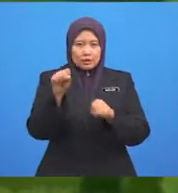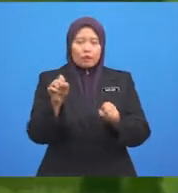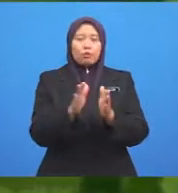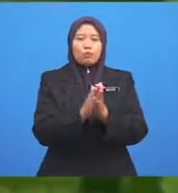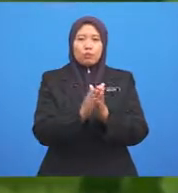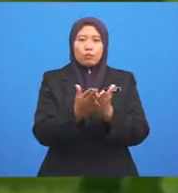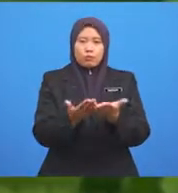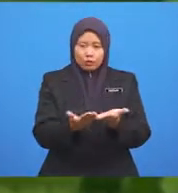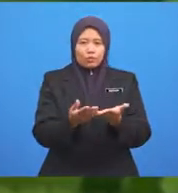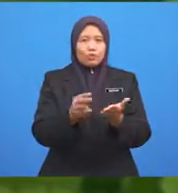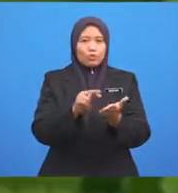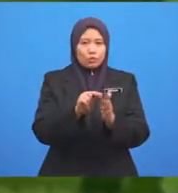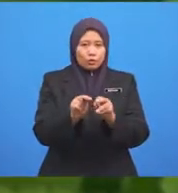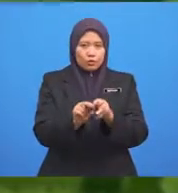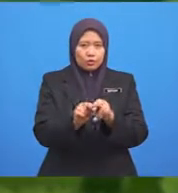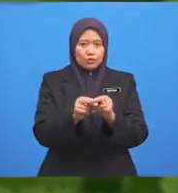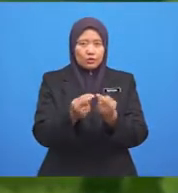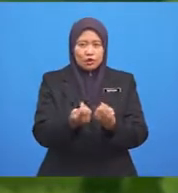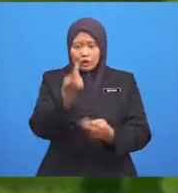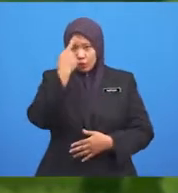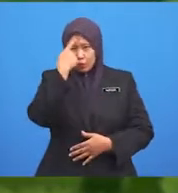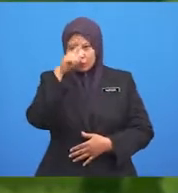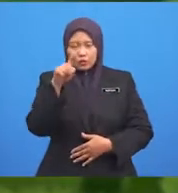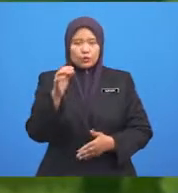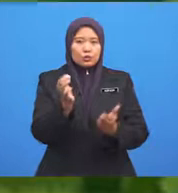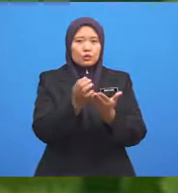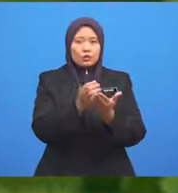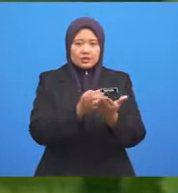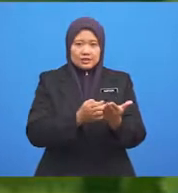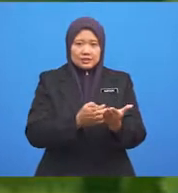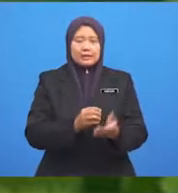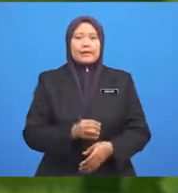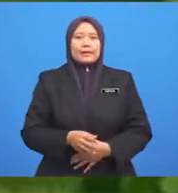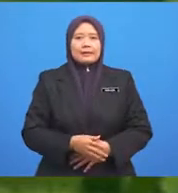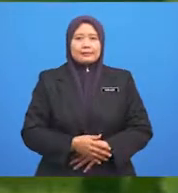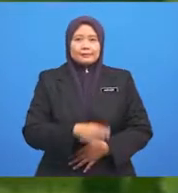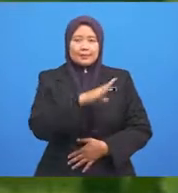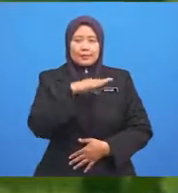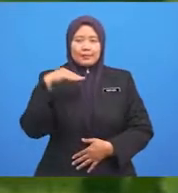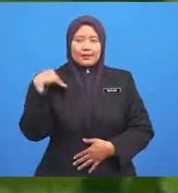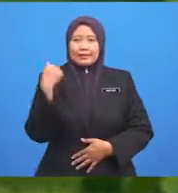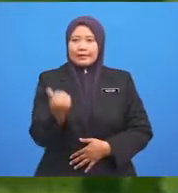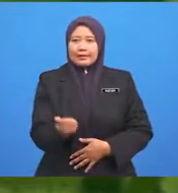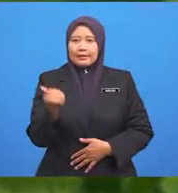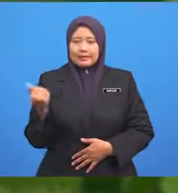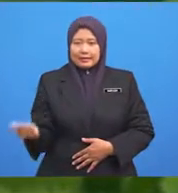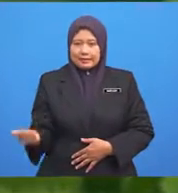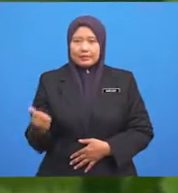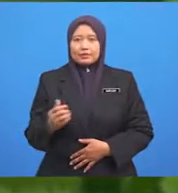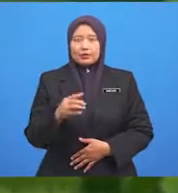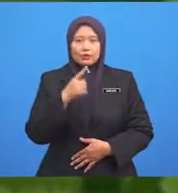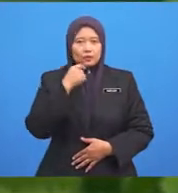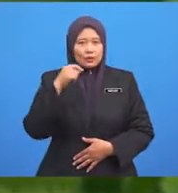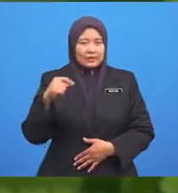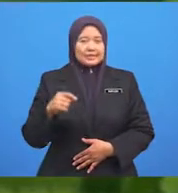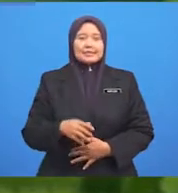untuk membuat catatan, kerana dengan adanya catatan, kita akan dapat membuat